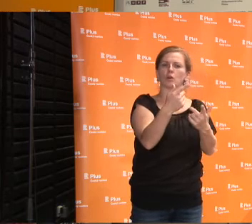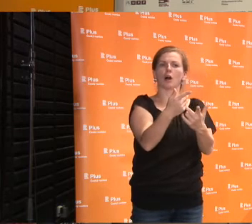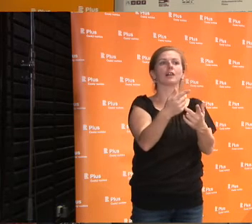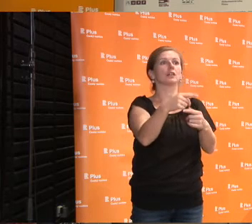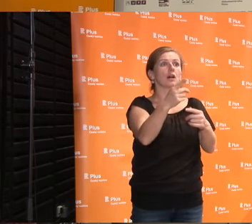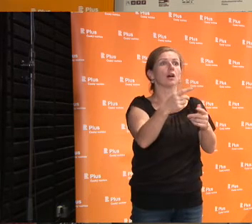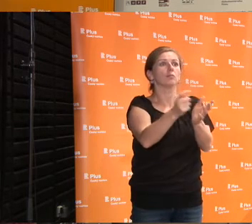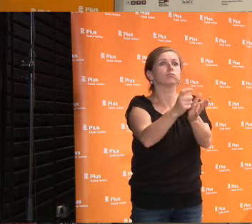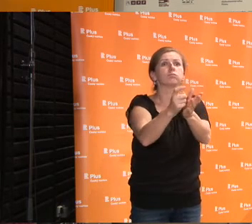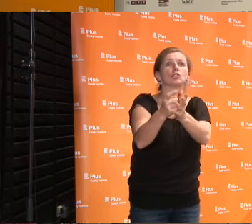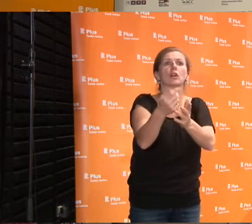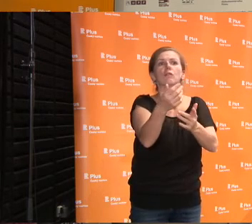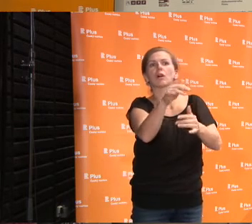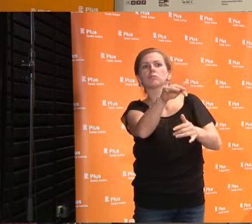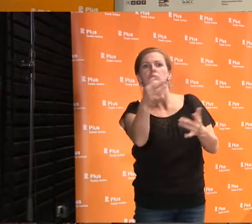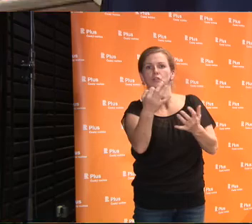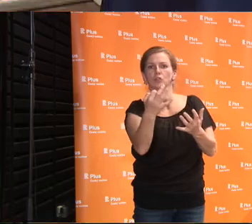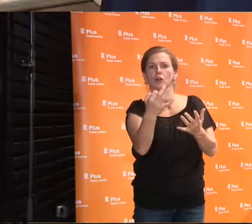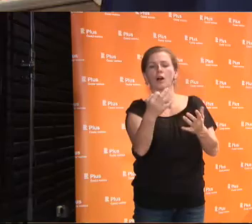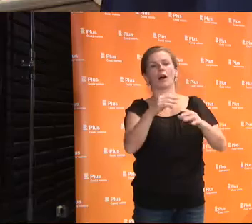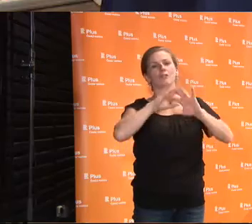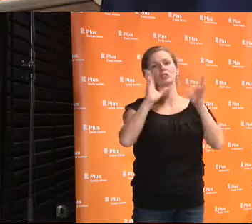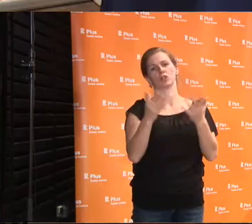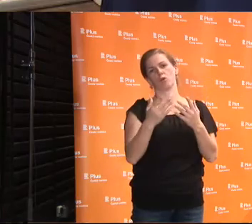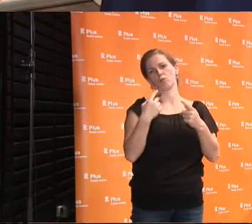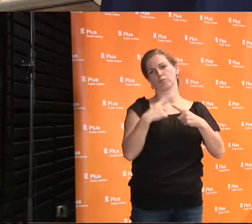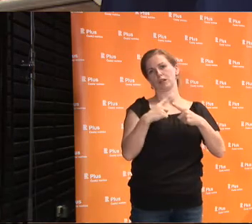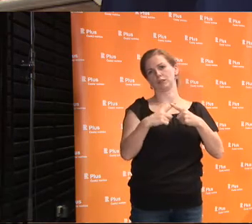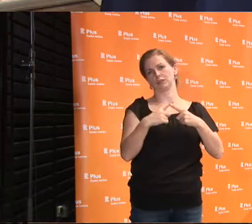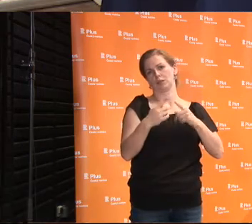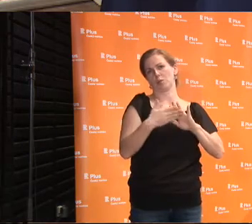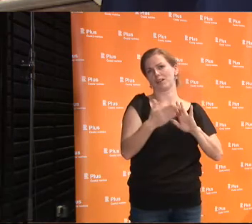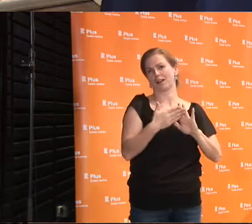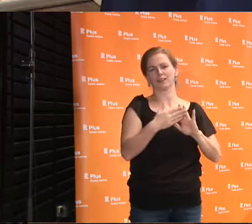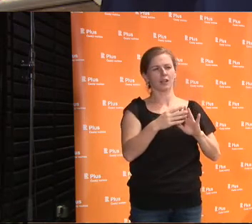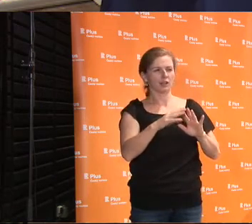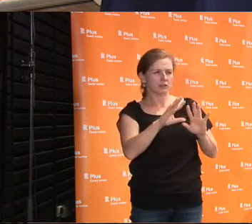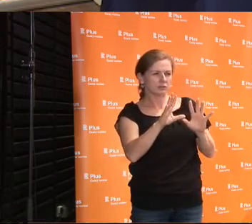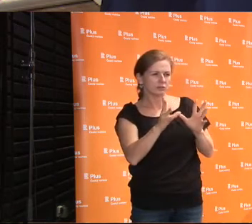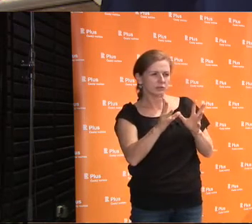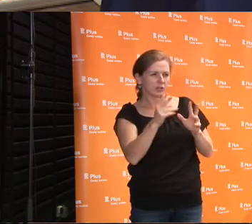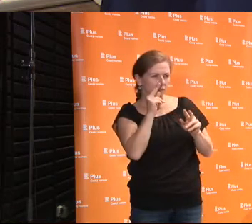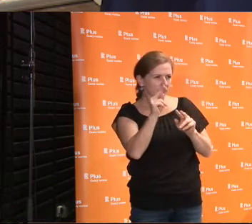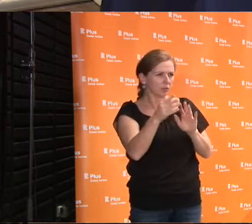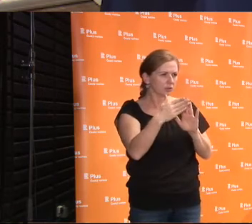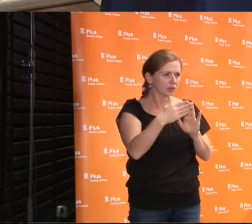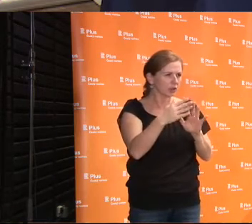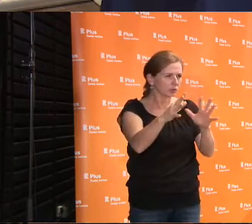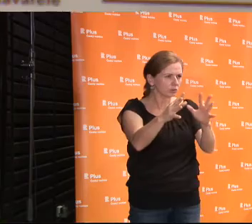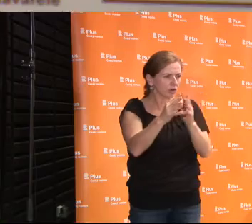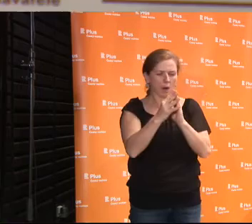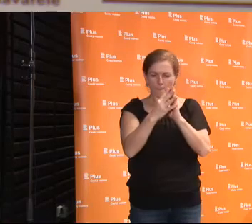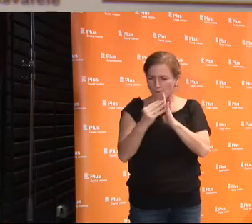to všechno vlastně na základě těchto praktických příkladů je možné namodelovat ty nové systémy. Změní se taky charakter